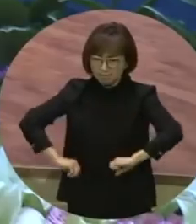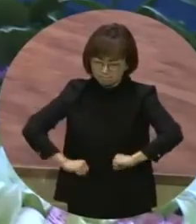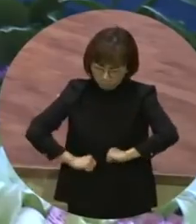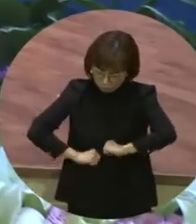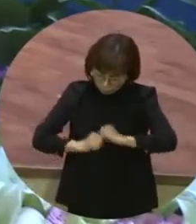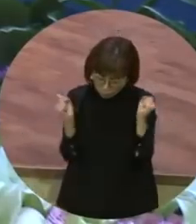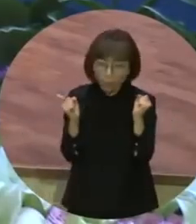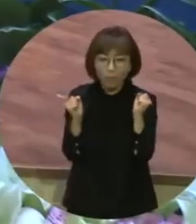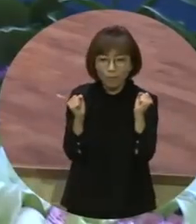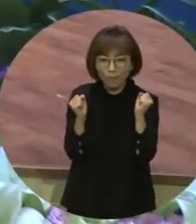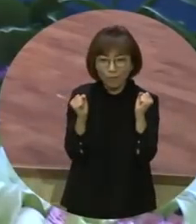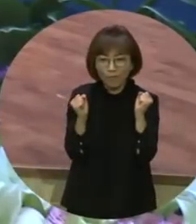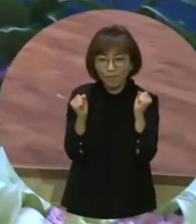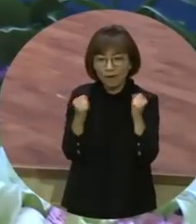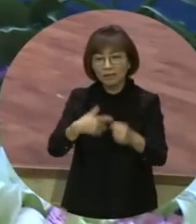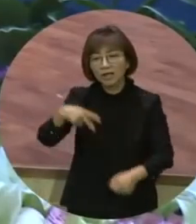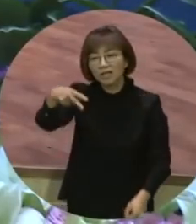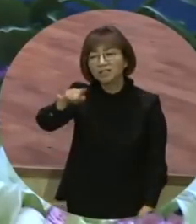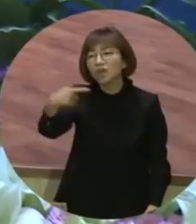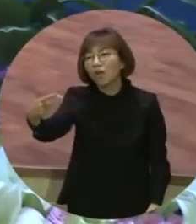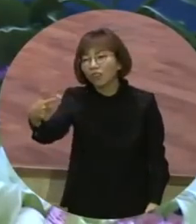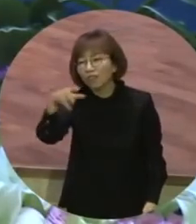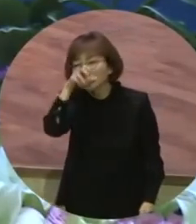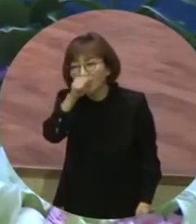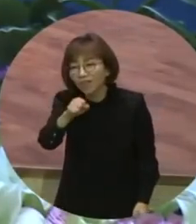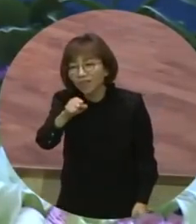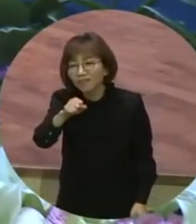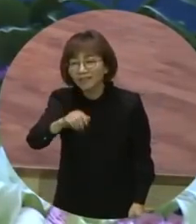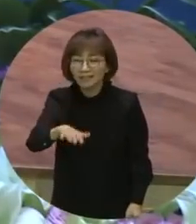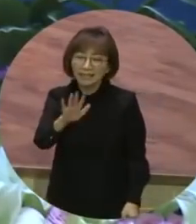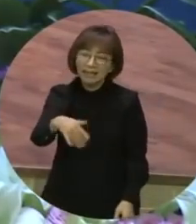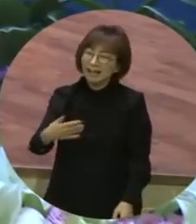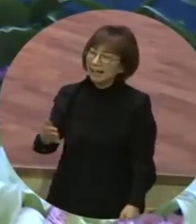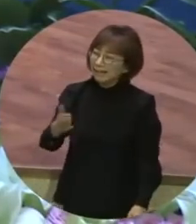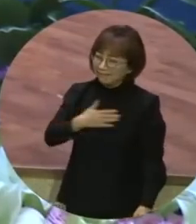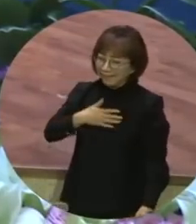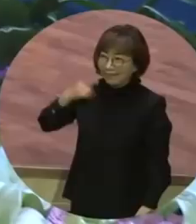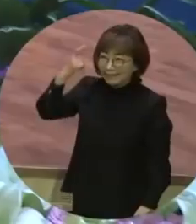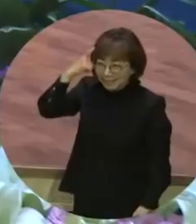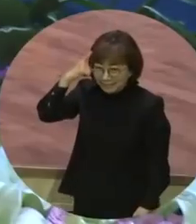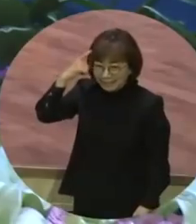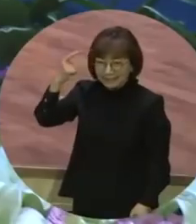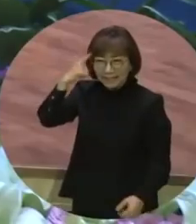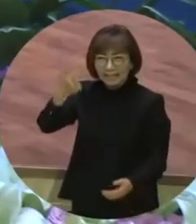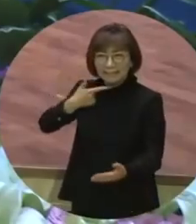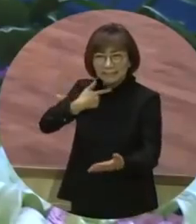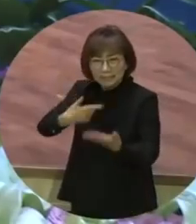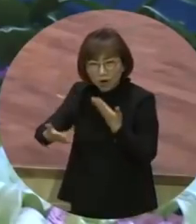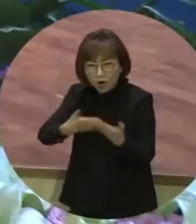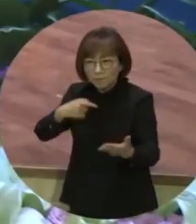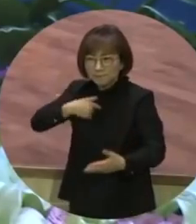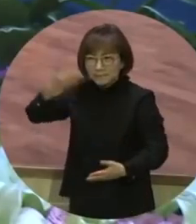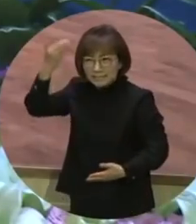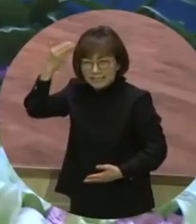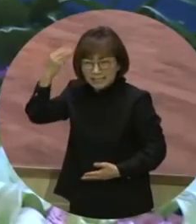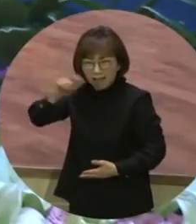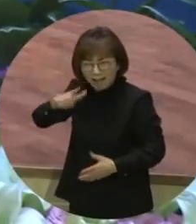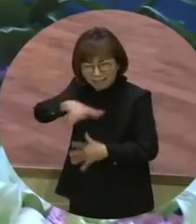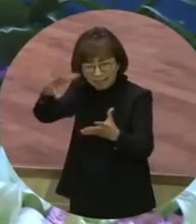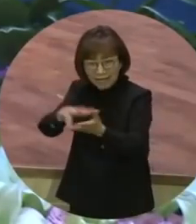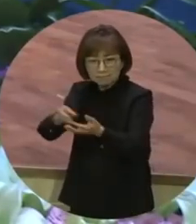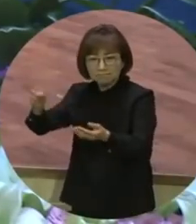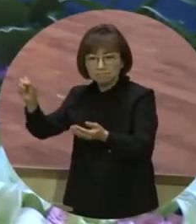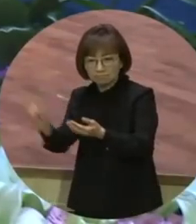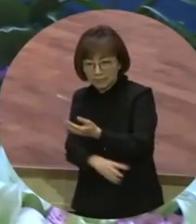자, 내 기준, 내 기준, 내 선입견, 내 편견, 내 경험 다 내려놓고, 다